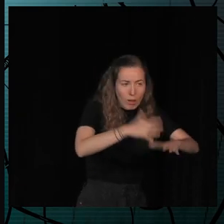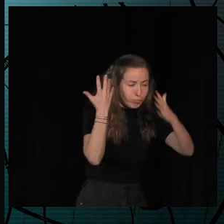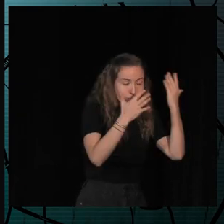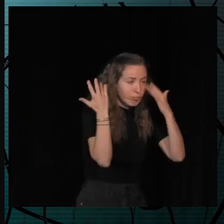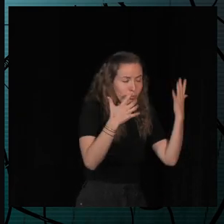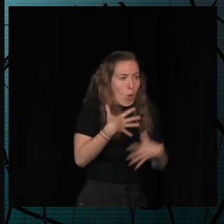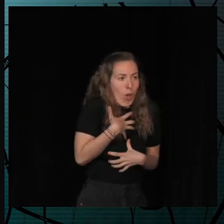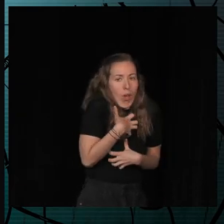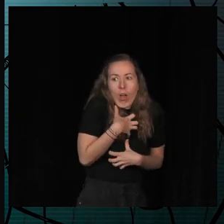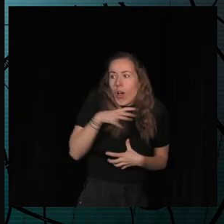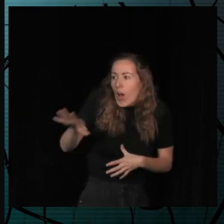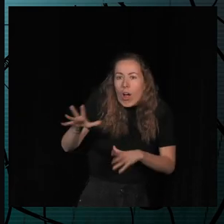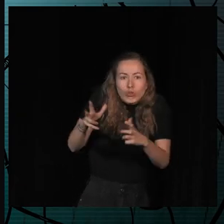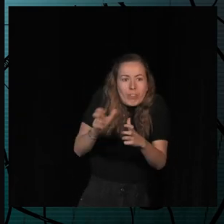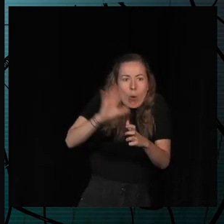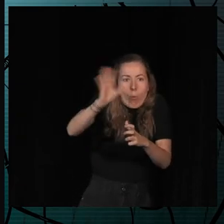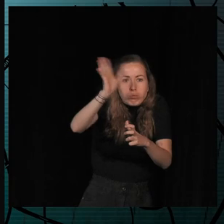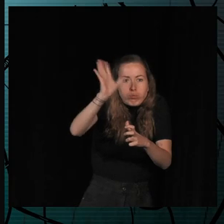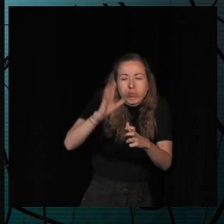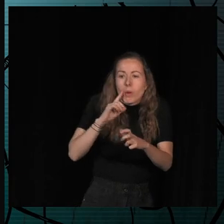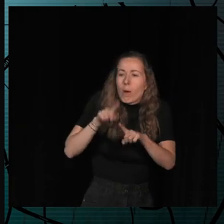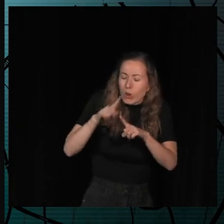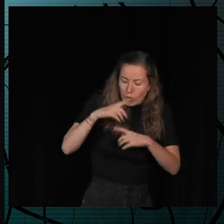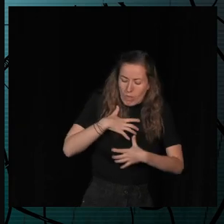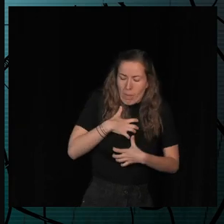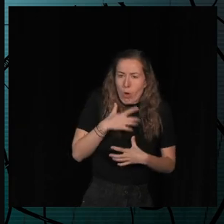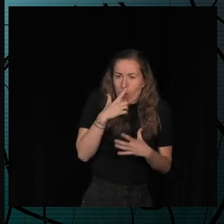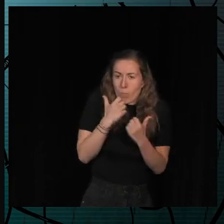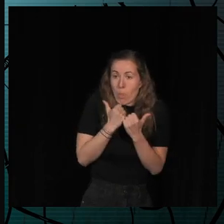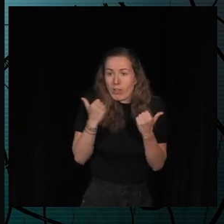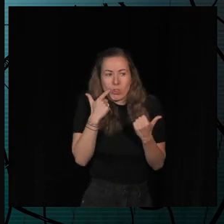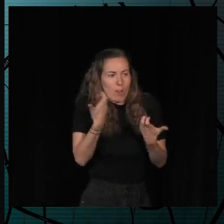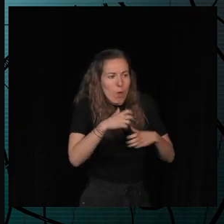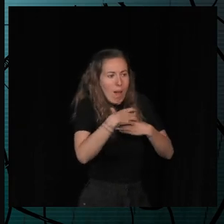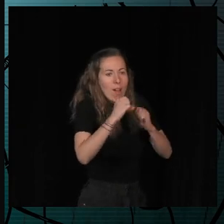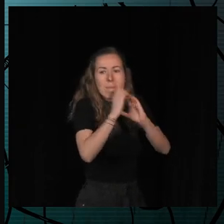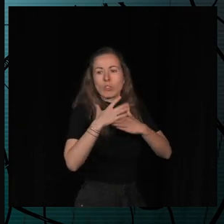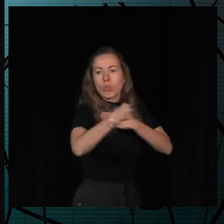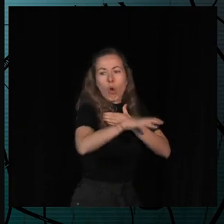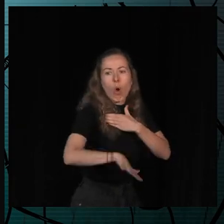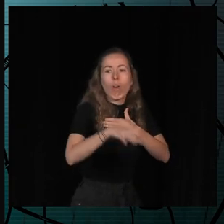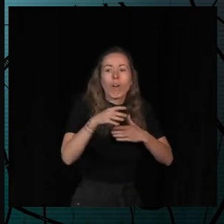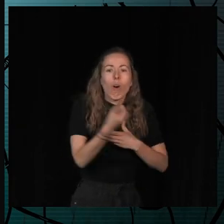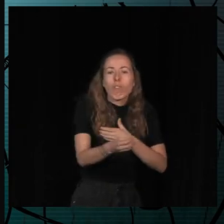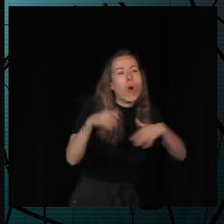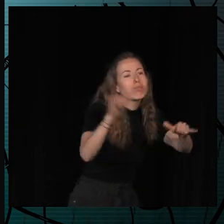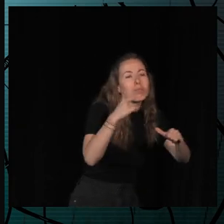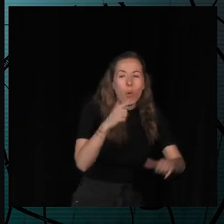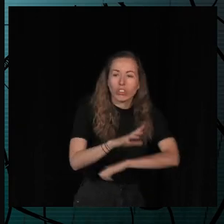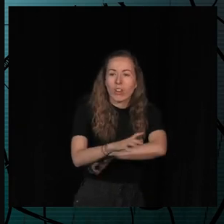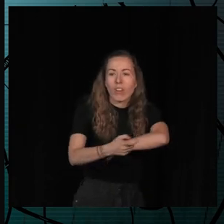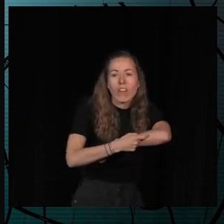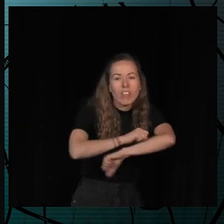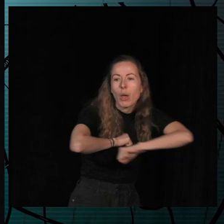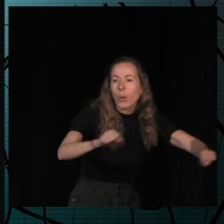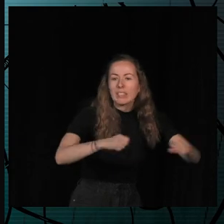beaucoup d'angoisses très très massives des angoisses très paradoxales parce qu'il faudrait pas que les enfants aillent dehors parce qu'il a des terroristes il pourrai se faire kidnapper pu il pourrai se faire renverser